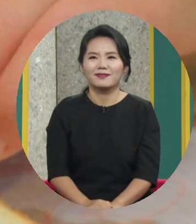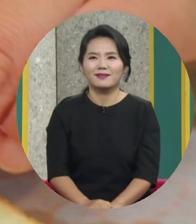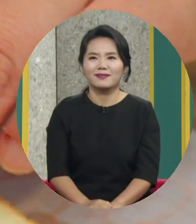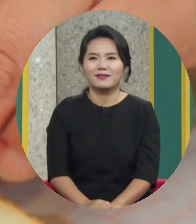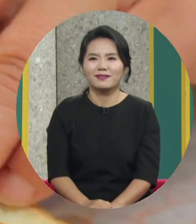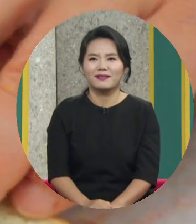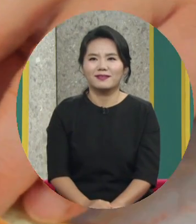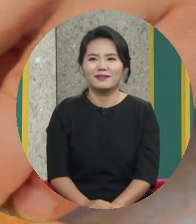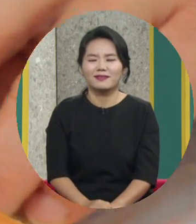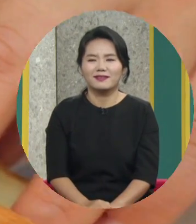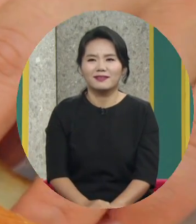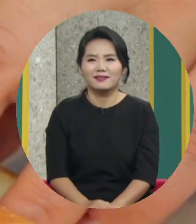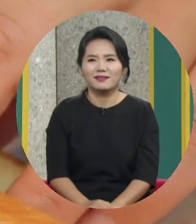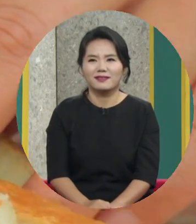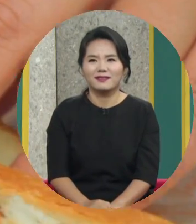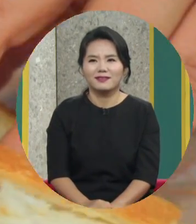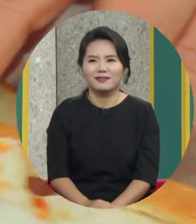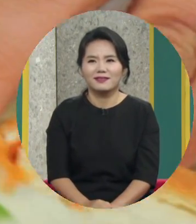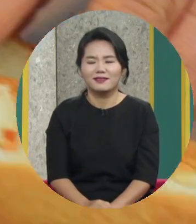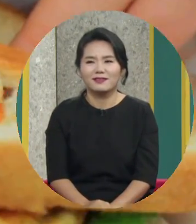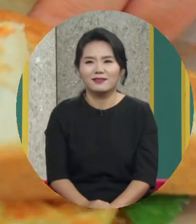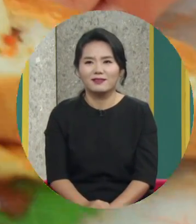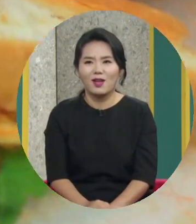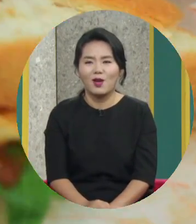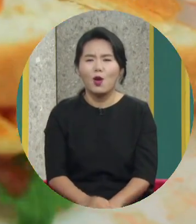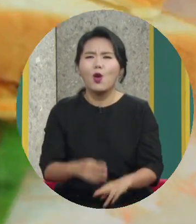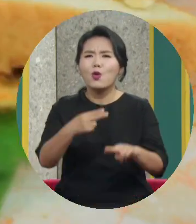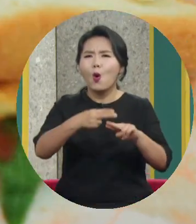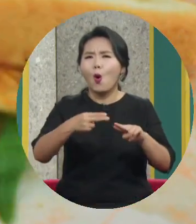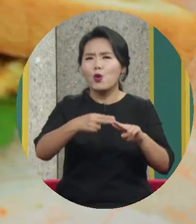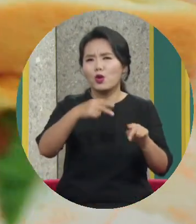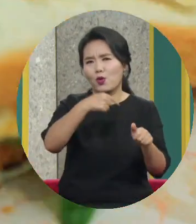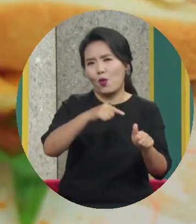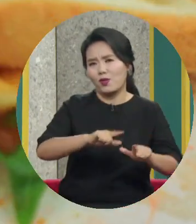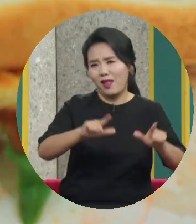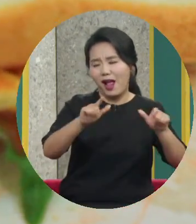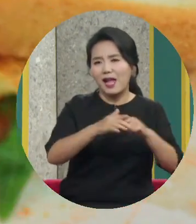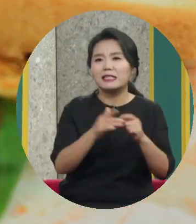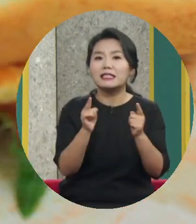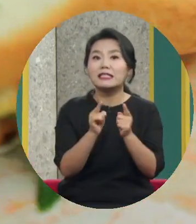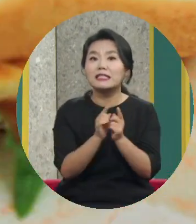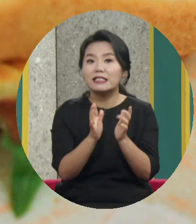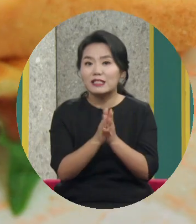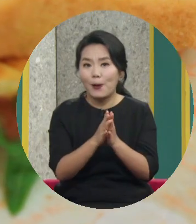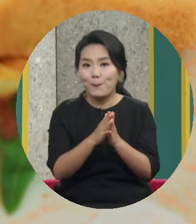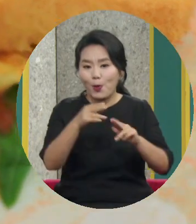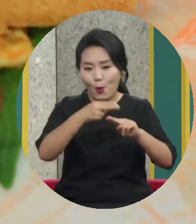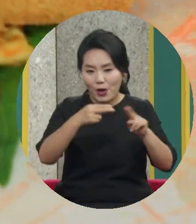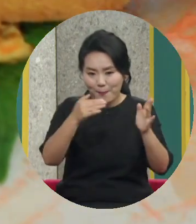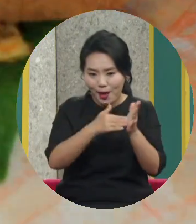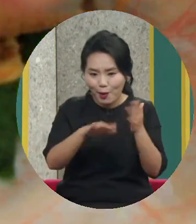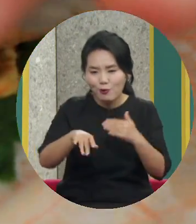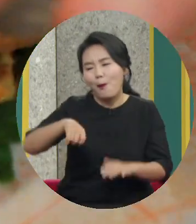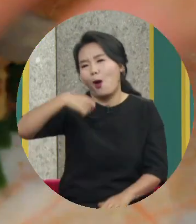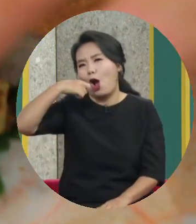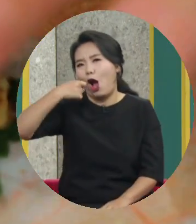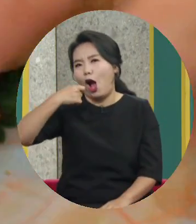이렇게 해서 쓱쓱쓱쓱쓱쓱쓱. 요리 수업이 있는 날은 직접 만든 음식으로 저녁 식사를 하죠.